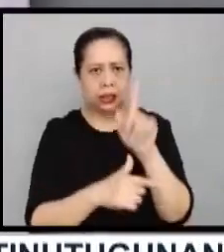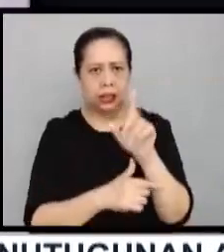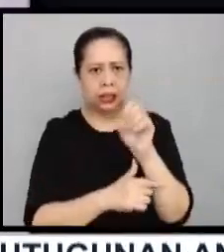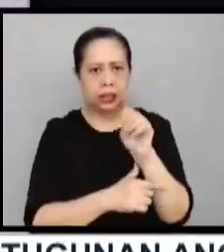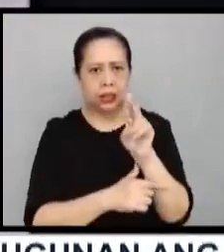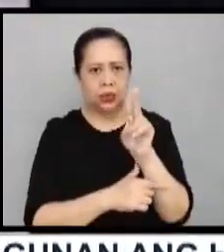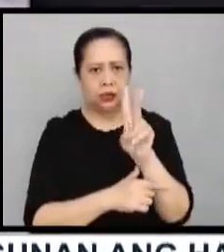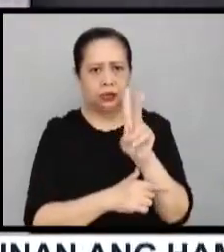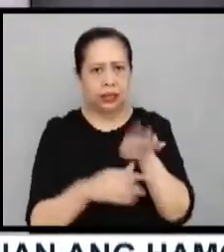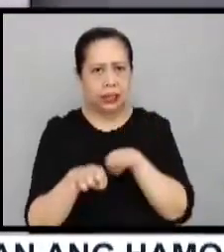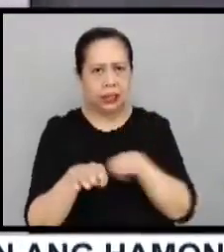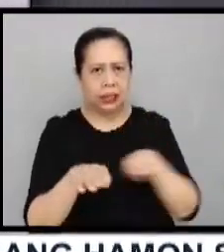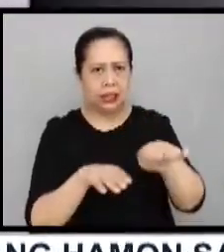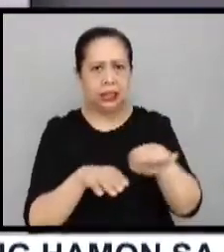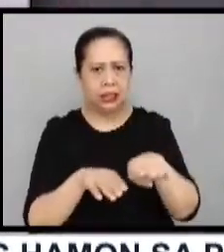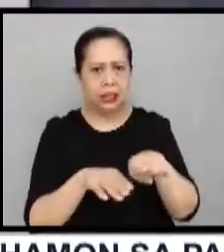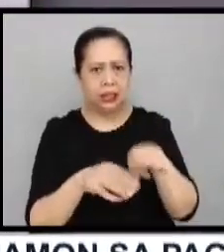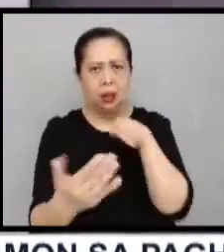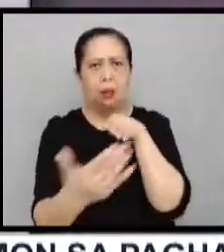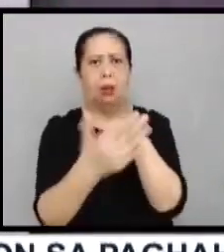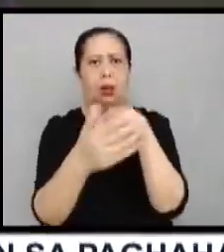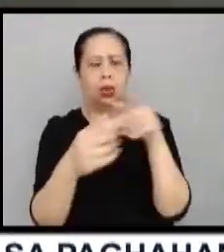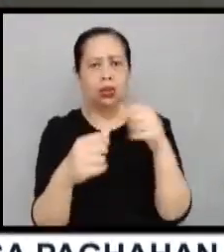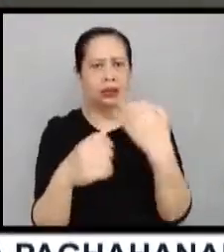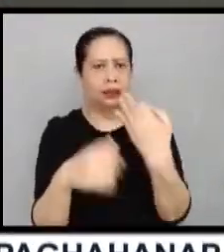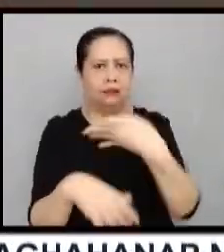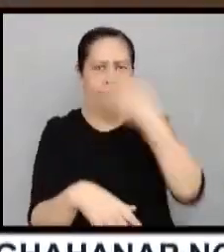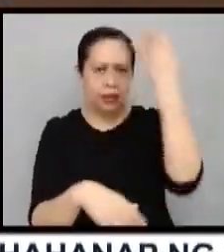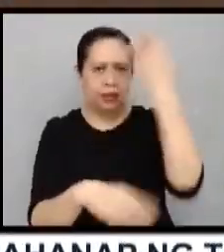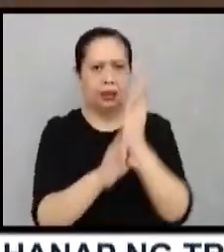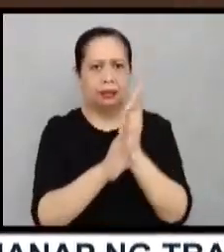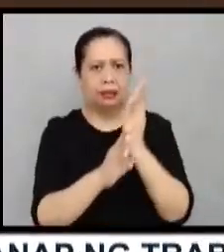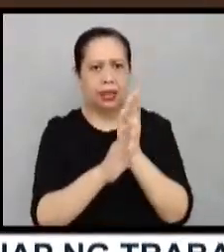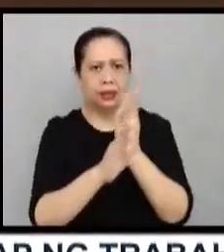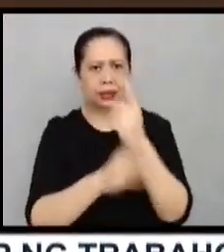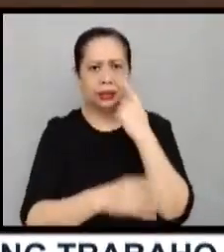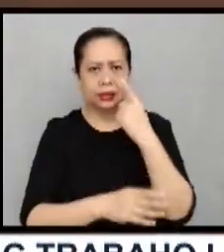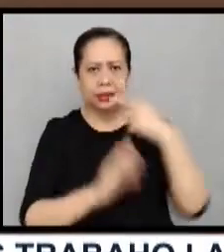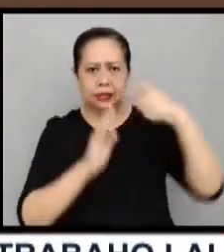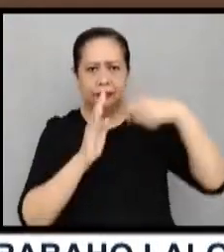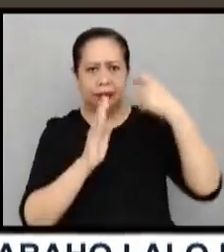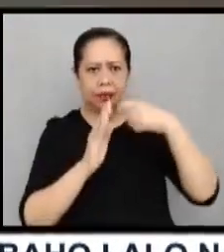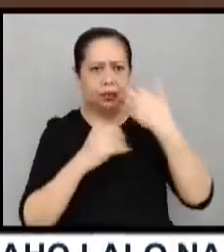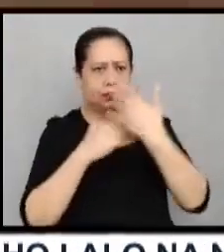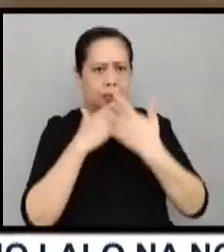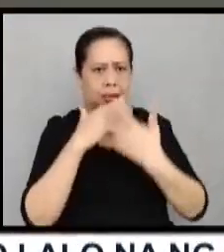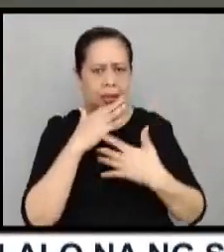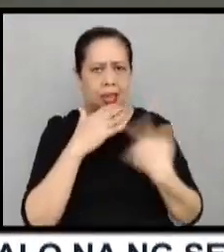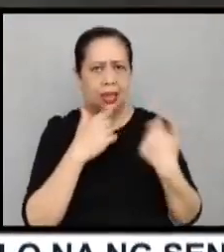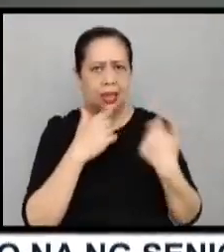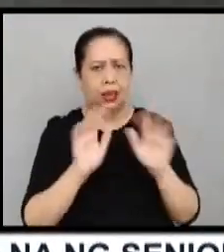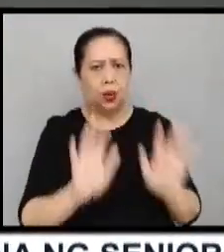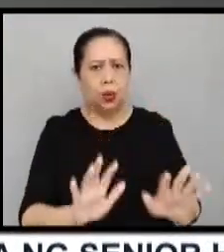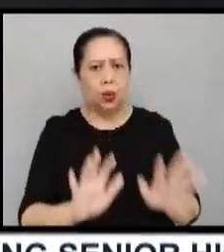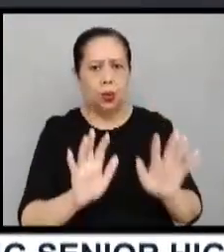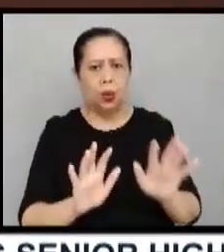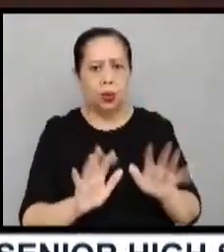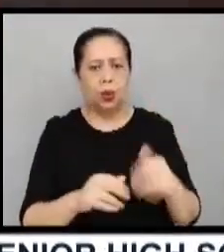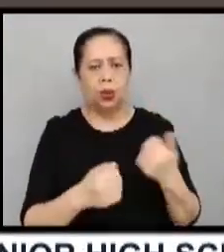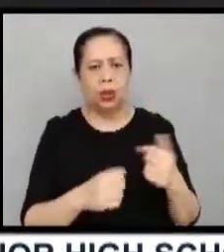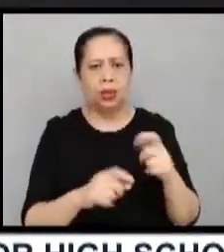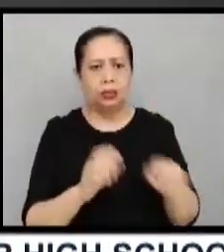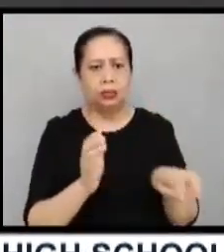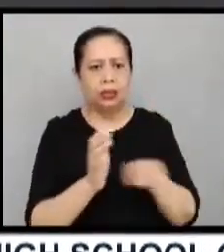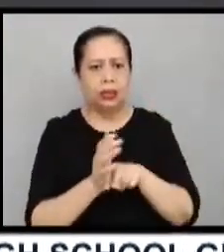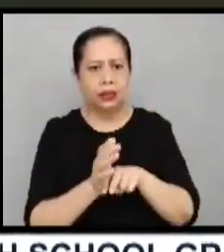lumihis sa linya at sumalpok sa harapan ng bus. Makikita sa video na tuguan at pinapakalma pa ang pasahero sa passenger